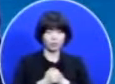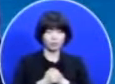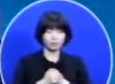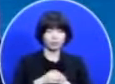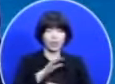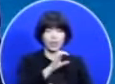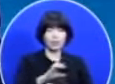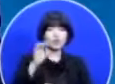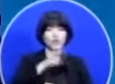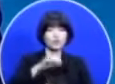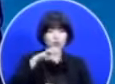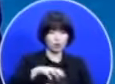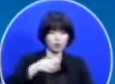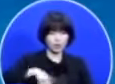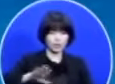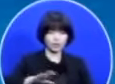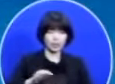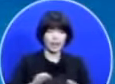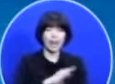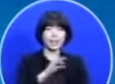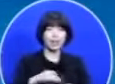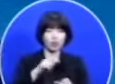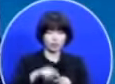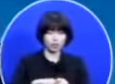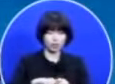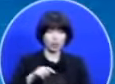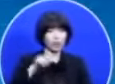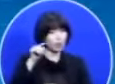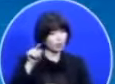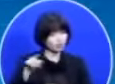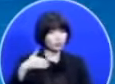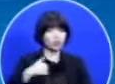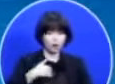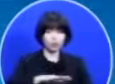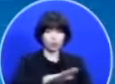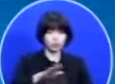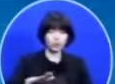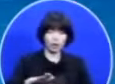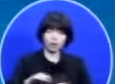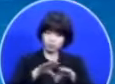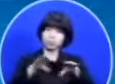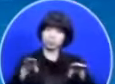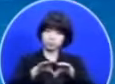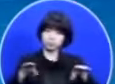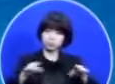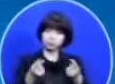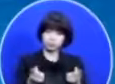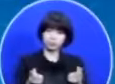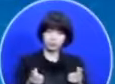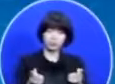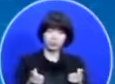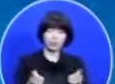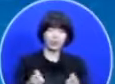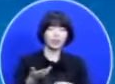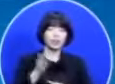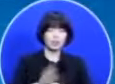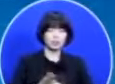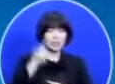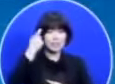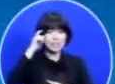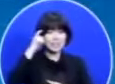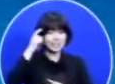유럽의 가보니까 경제적으로는 그들과 우리가 이제 거의 대병 안 수준이 되었지만 정신적인